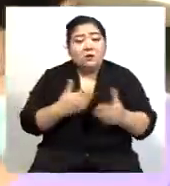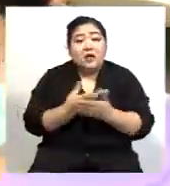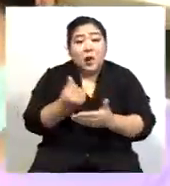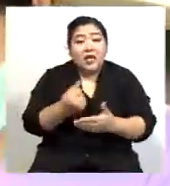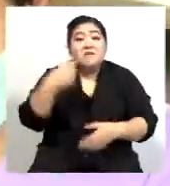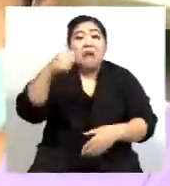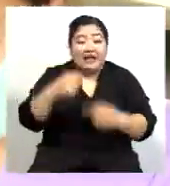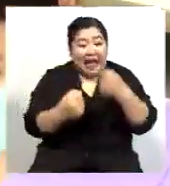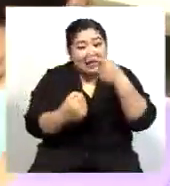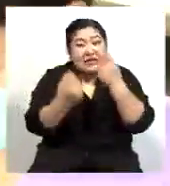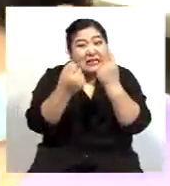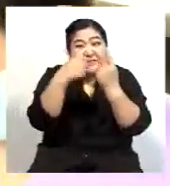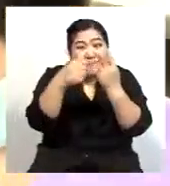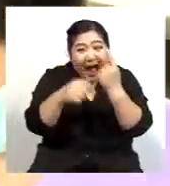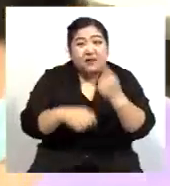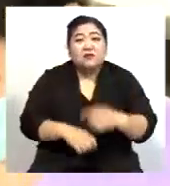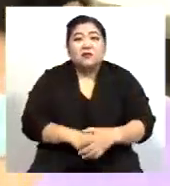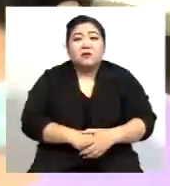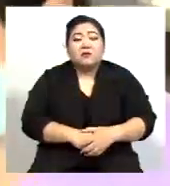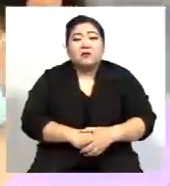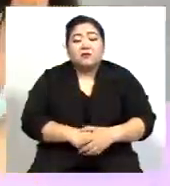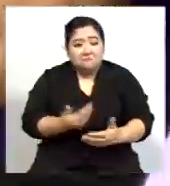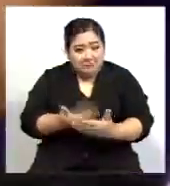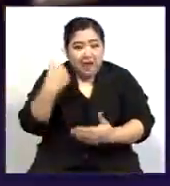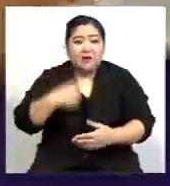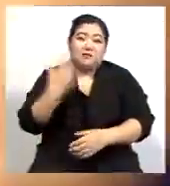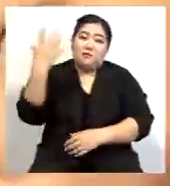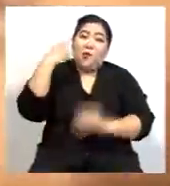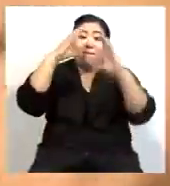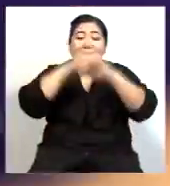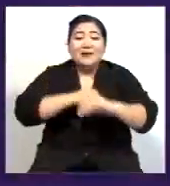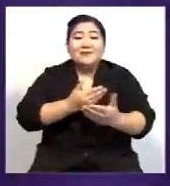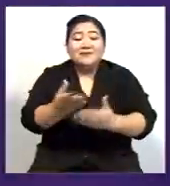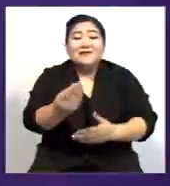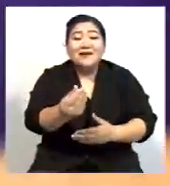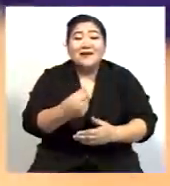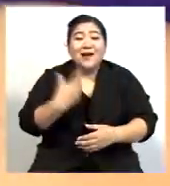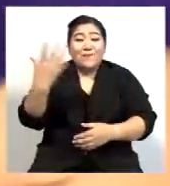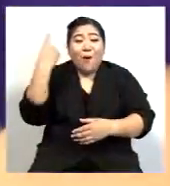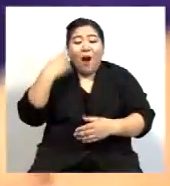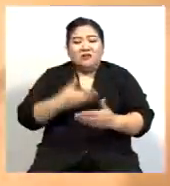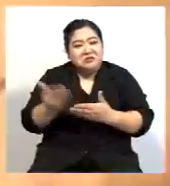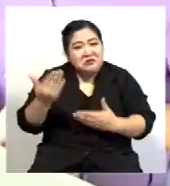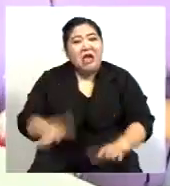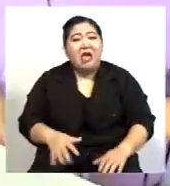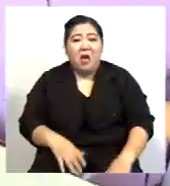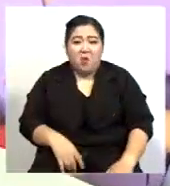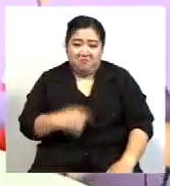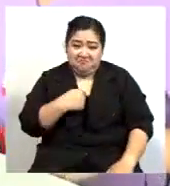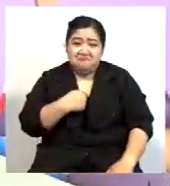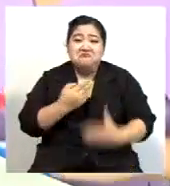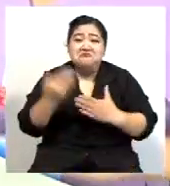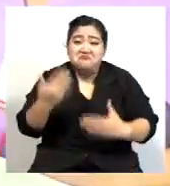าไหร่นะ10บาทใช่มั้ย10 บาท คุณก็ไปซื้อมาเท่าไหร่ เมื่อคืนดิฉันเพิ่งไปซื้อมา ทำไมแบบว่าหน้าแบบว่า คือวันนี้ฉันว่าเห็นราค